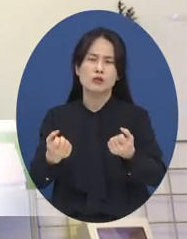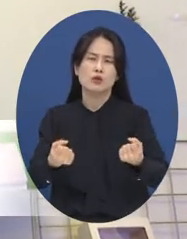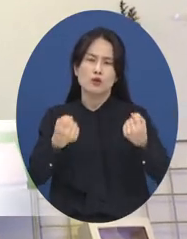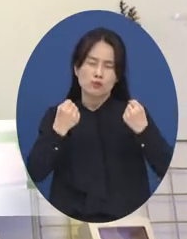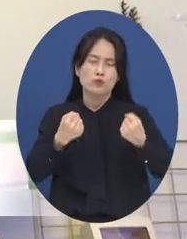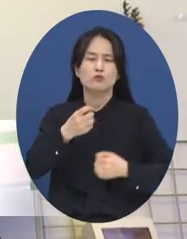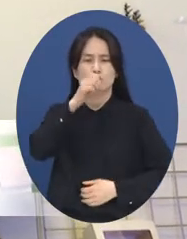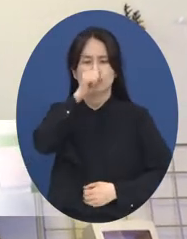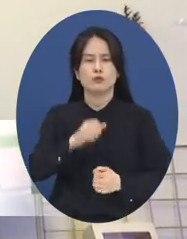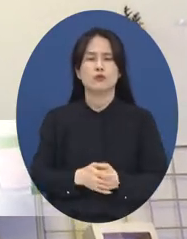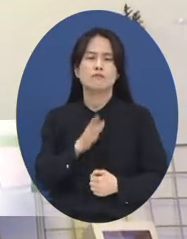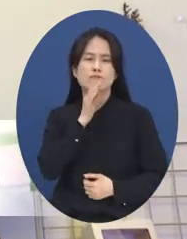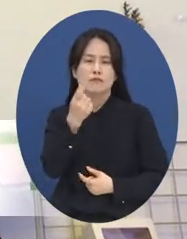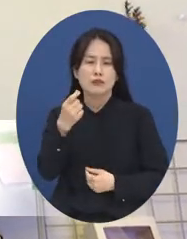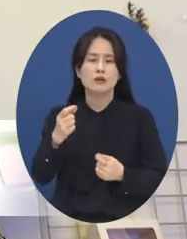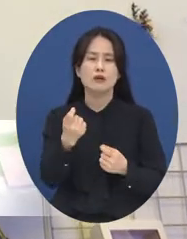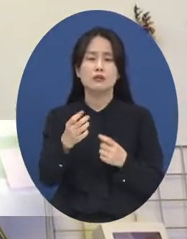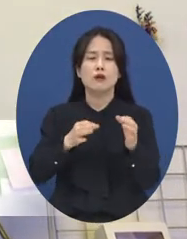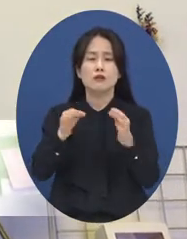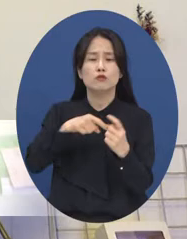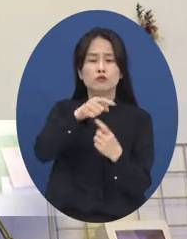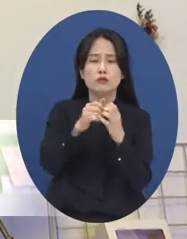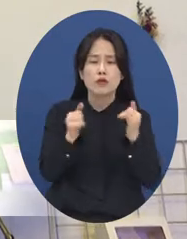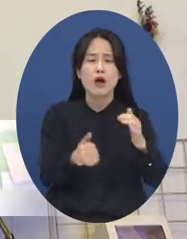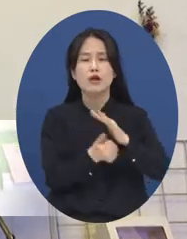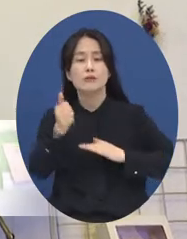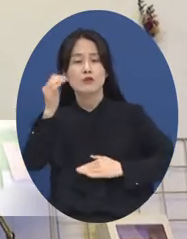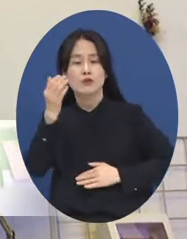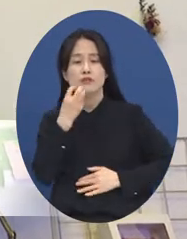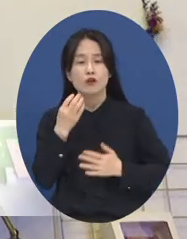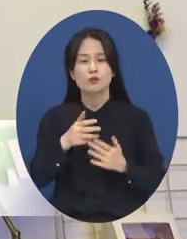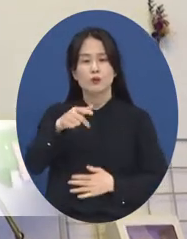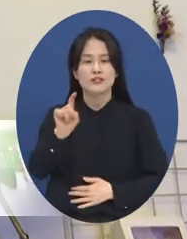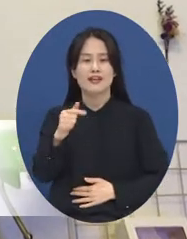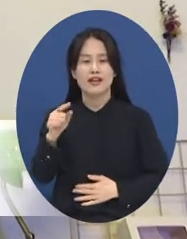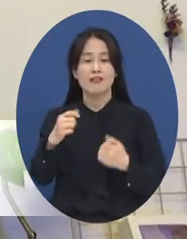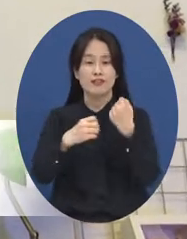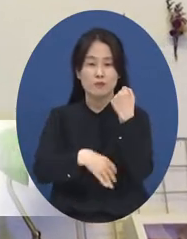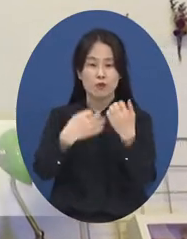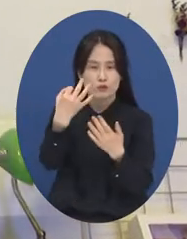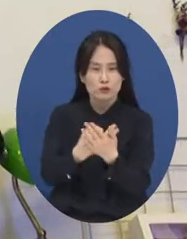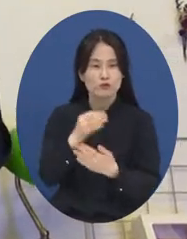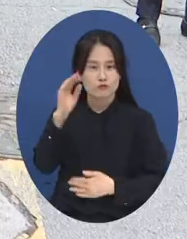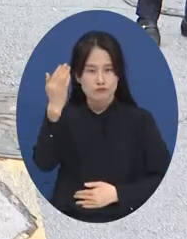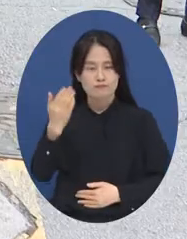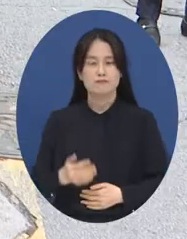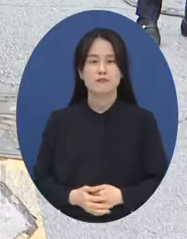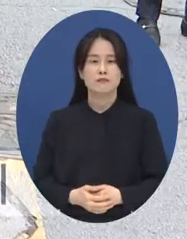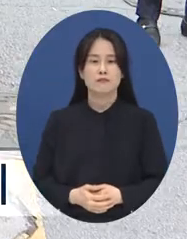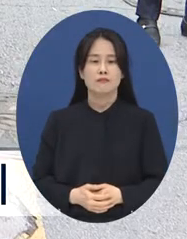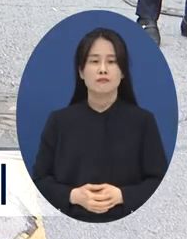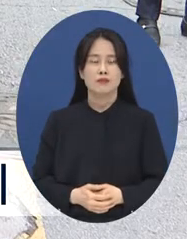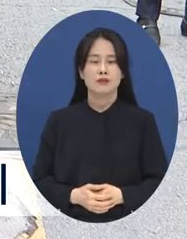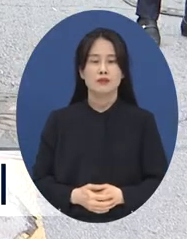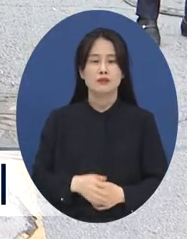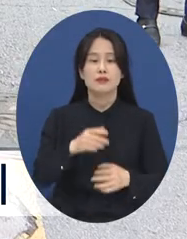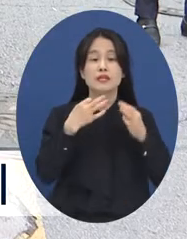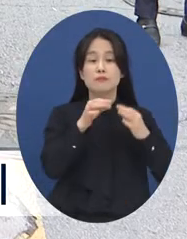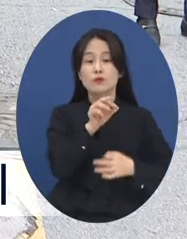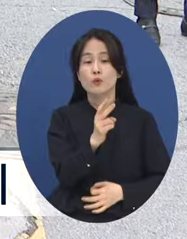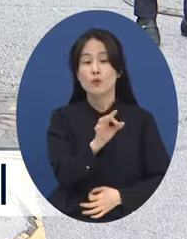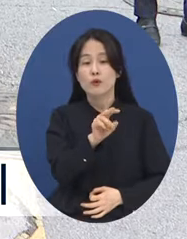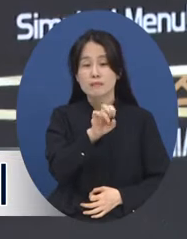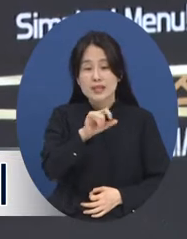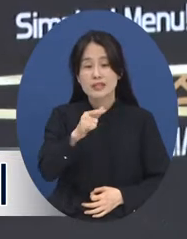우리 소상공인 자영업자분들에게 희망이 되는 경기도 재난 기본소득이 되겠습니다. 시사평론가